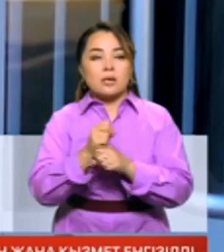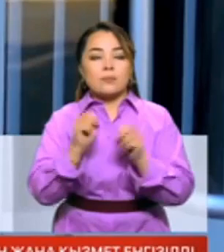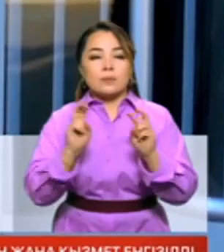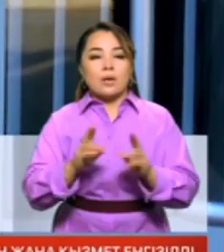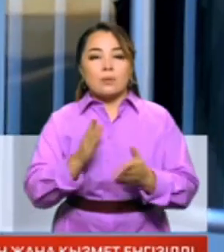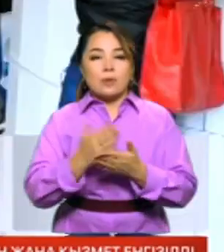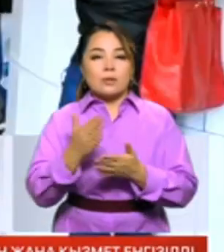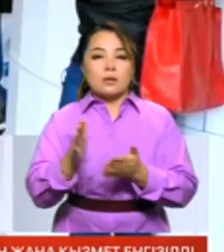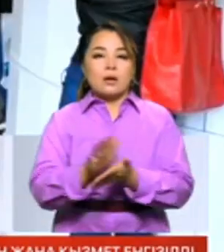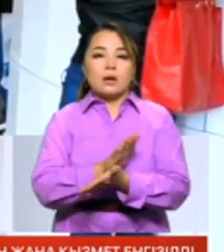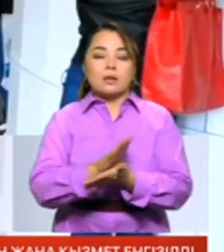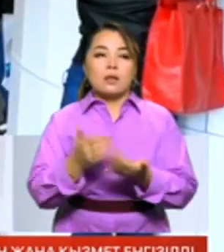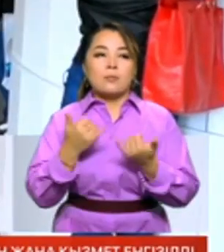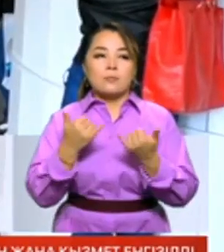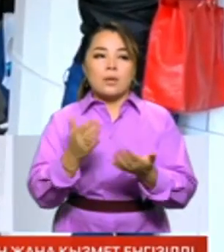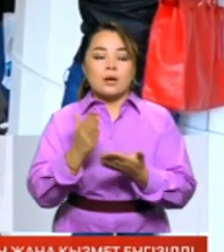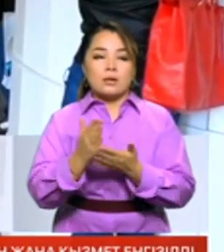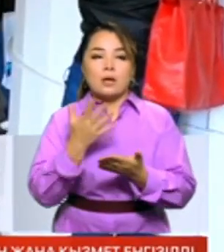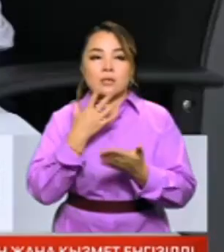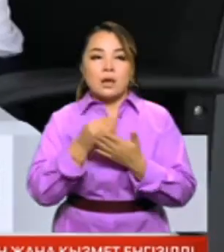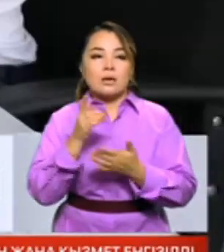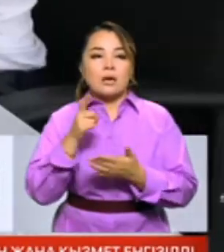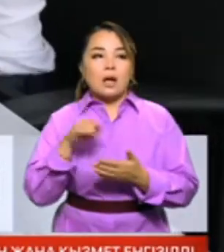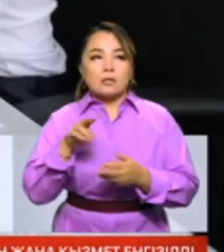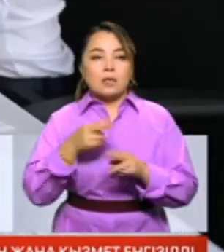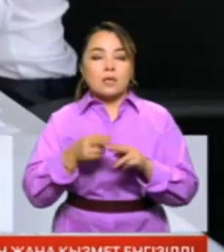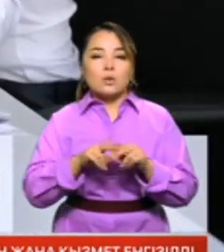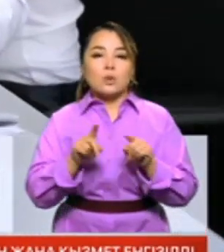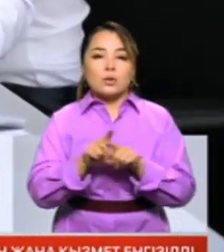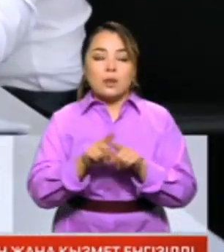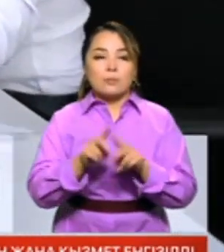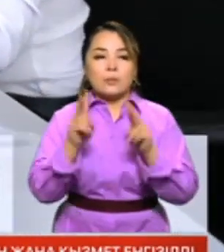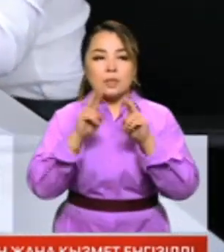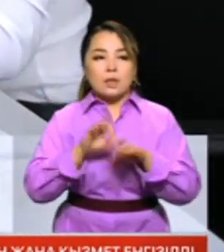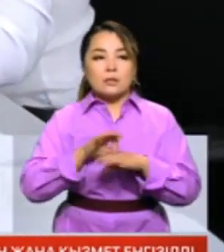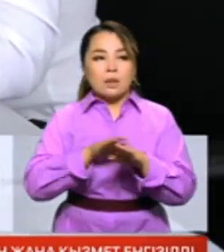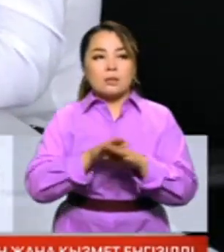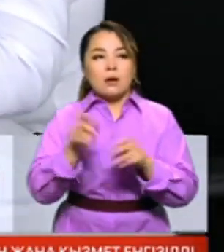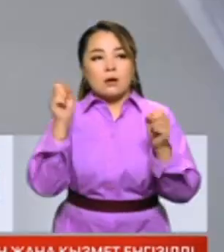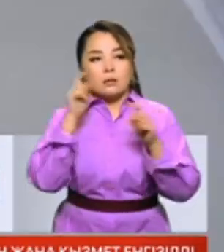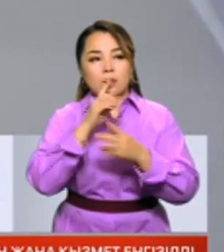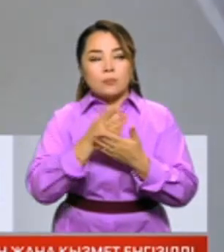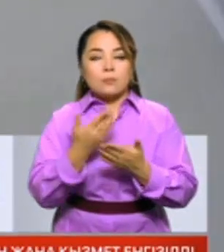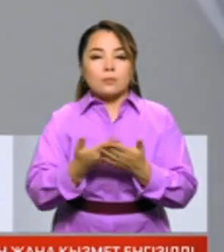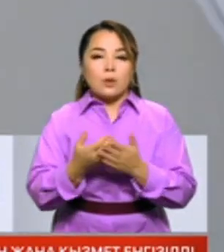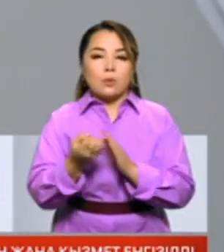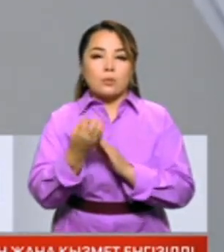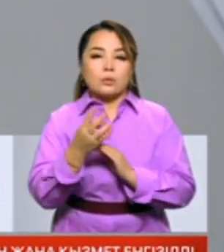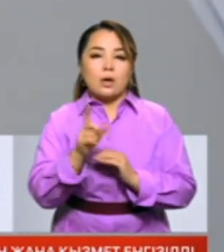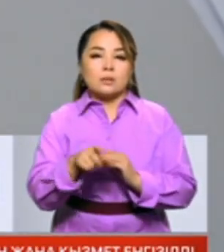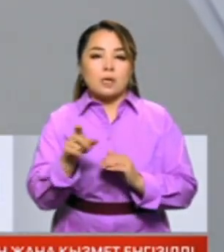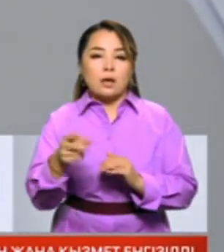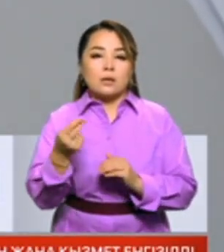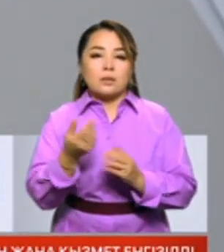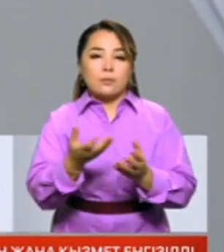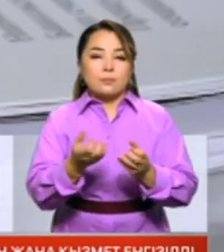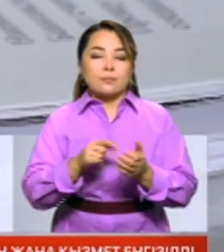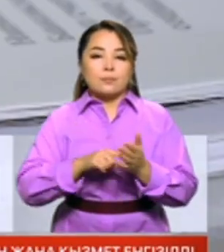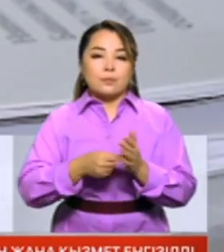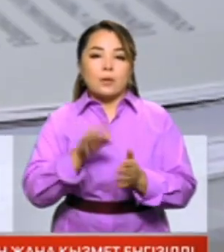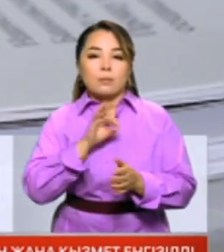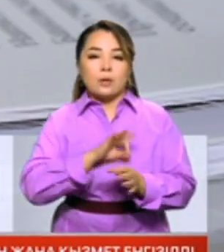арналған гранттар мемлекеттік бағдарламасының орындалуын тексеру барысында анықталды. Мәселен, 14 азамат қаржыны